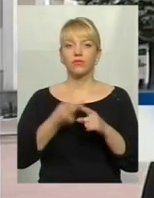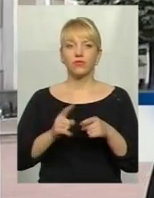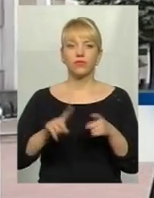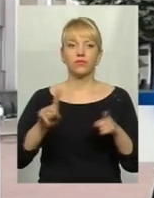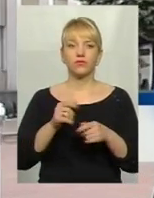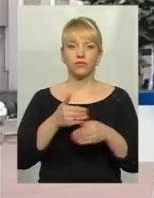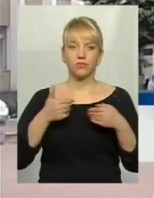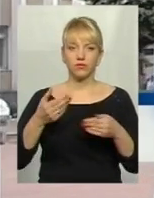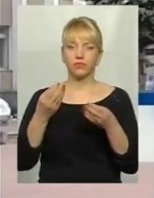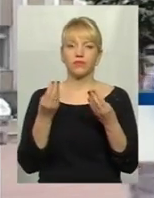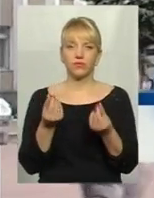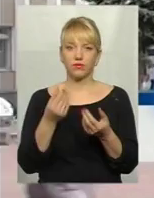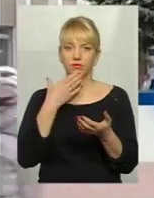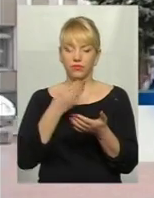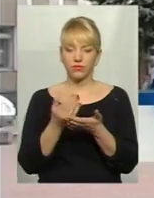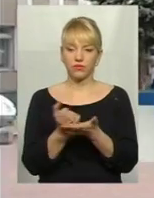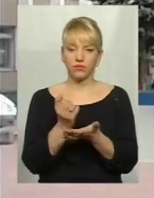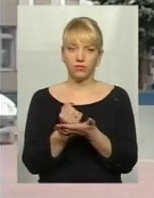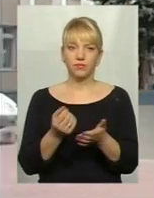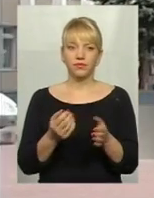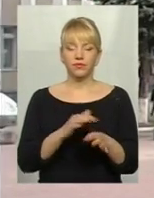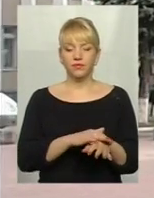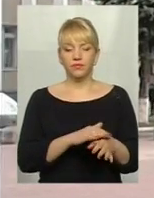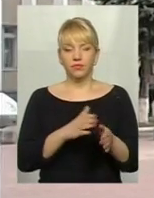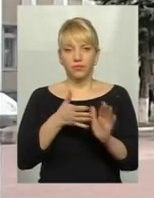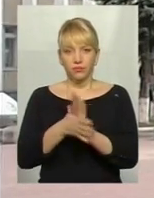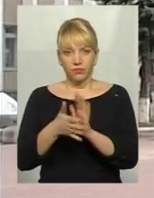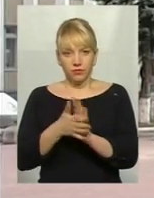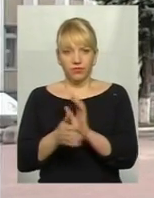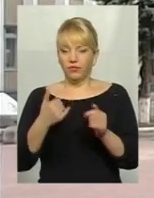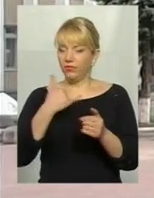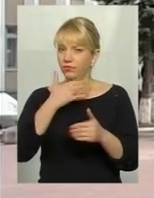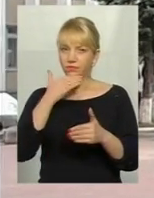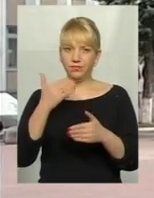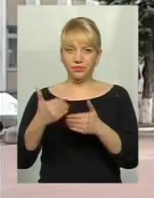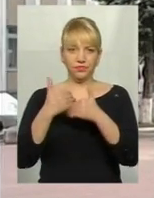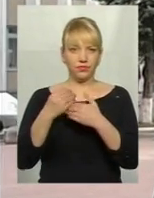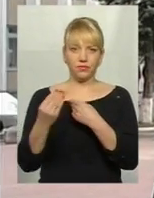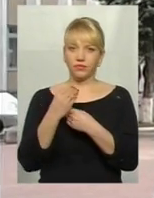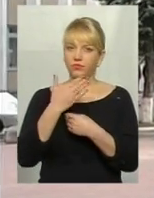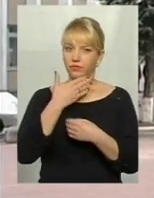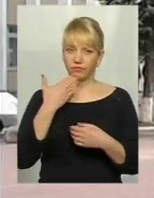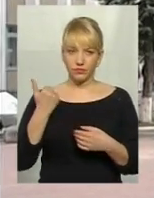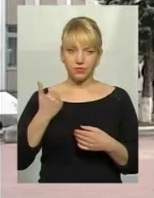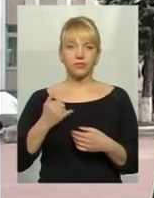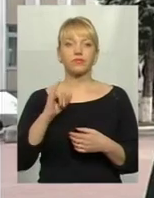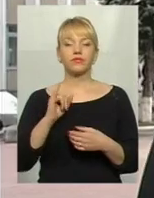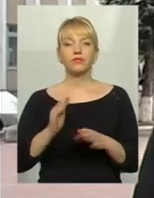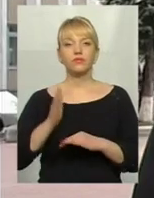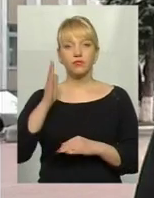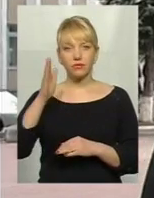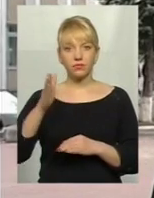за рахунок своїх доходів покриваємо свої витрати. У нас немає додаткових дотацій вирівнювання, а в